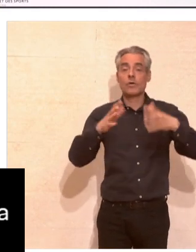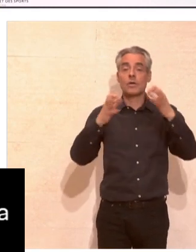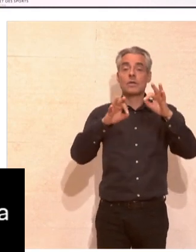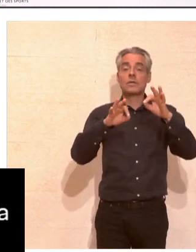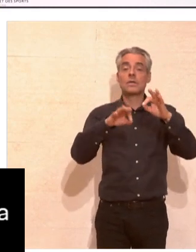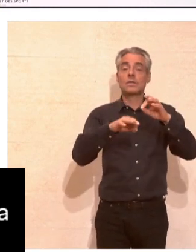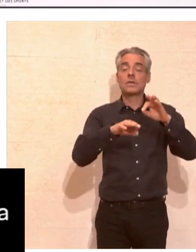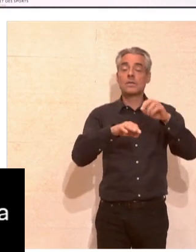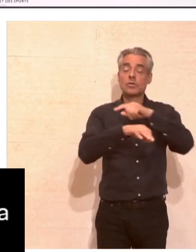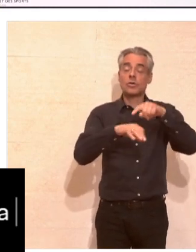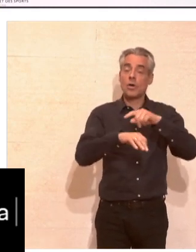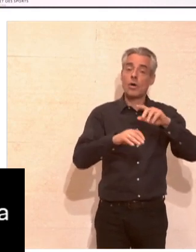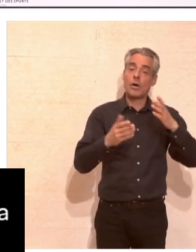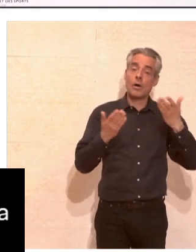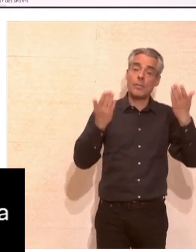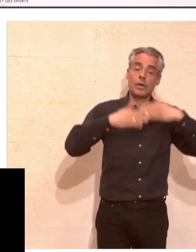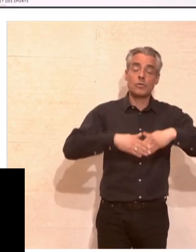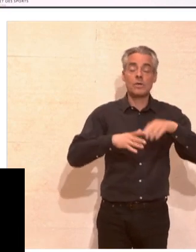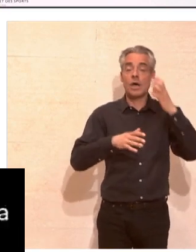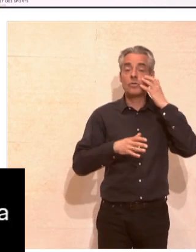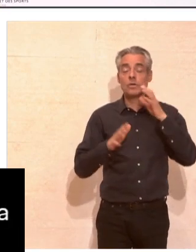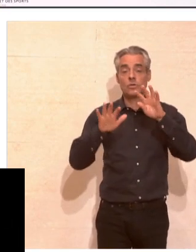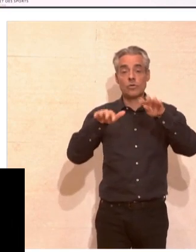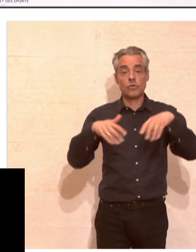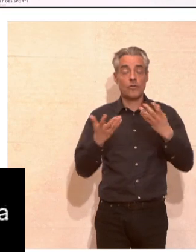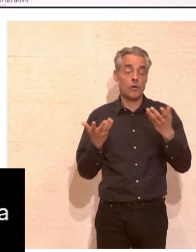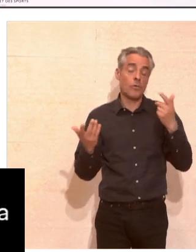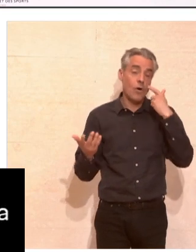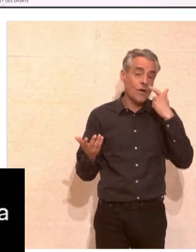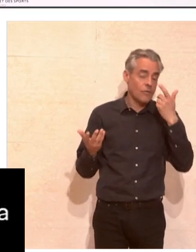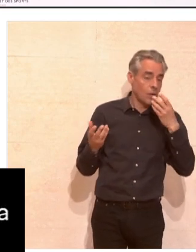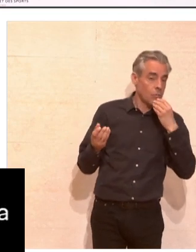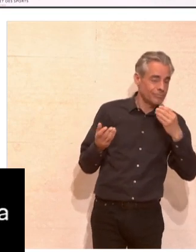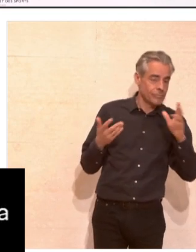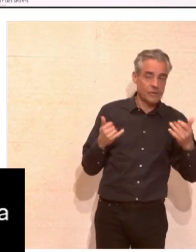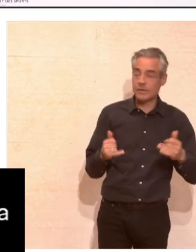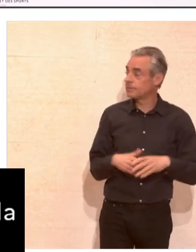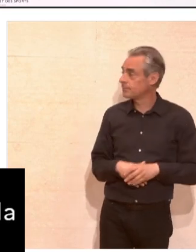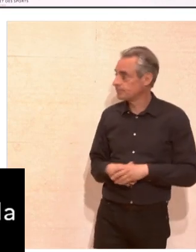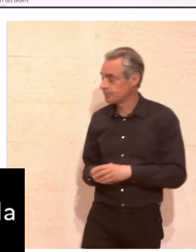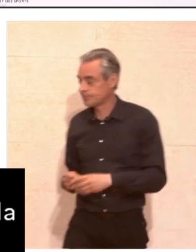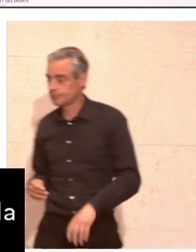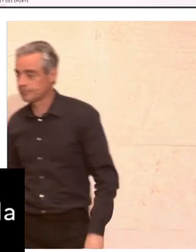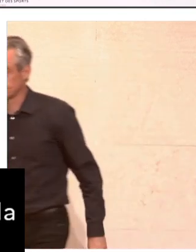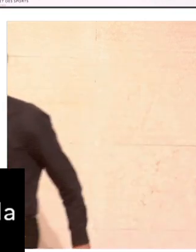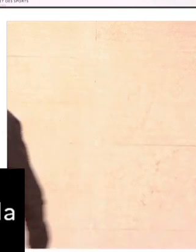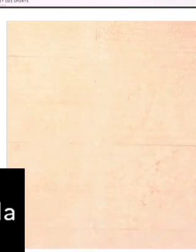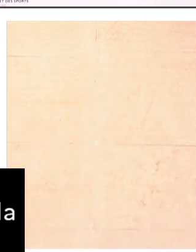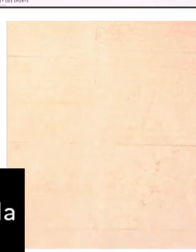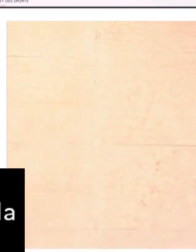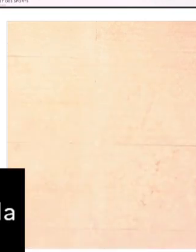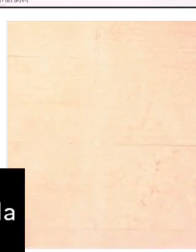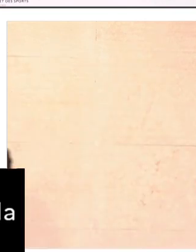par nuit, on l'a déjà dit, les adolescents environ 9 heures par nuit. On va voir que c'est loin d'être le cas. Les adolescents sont dans une période de